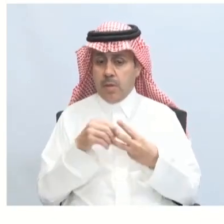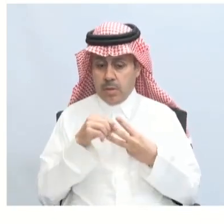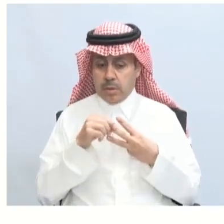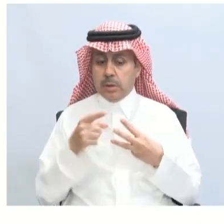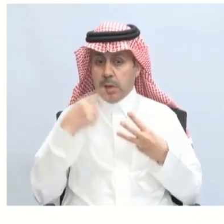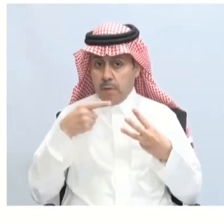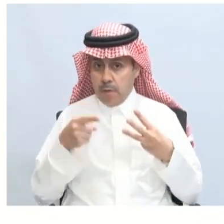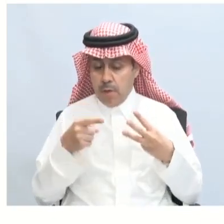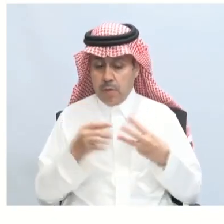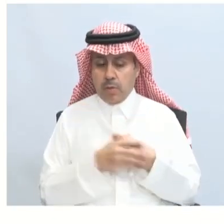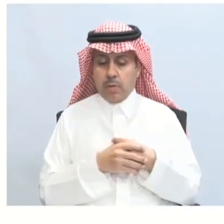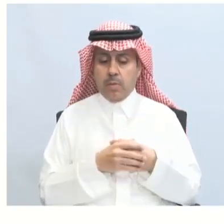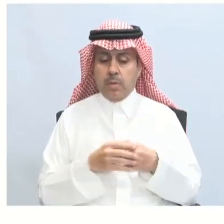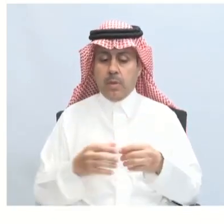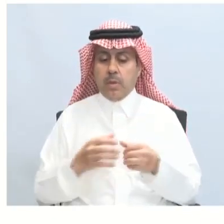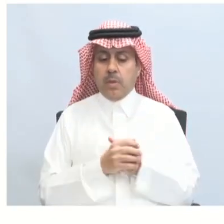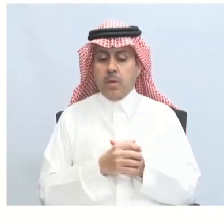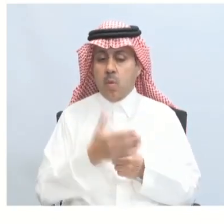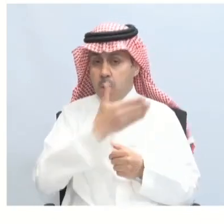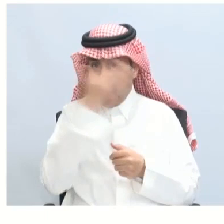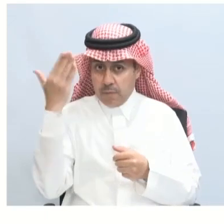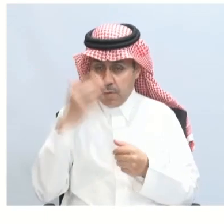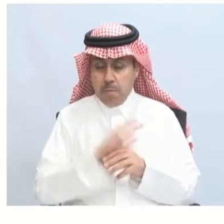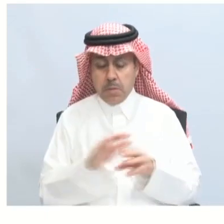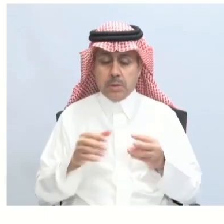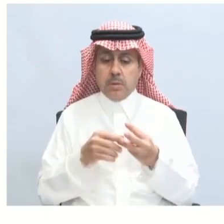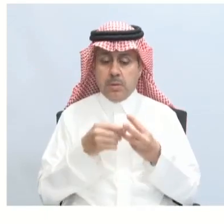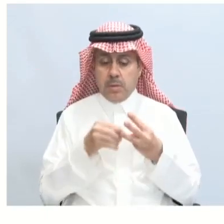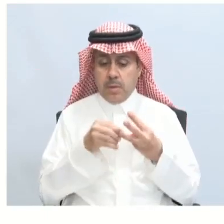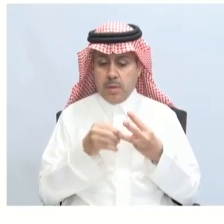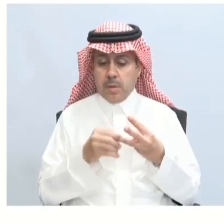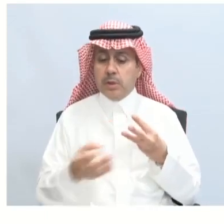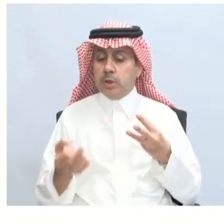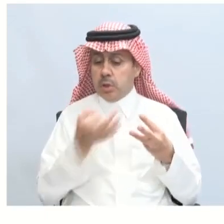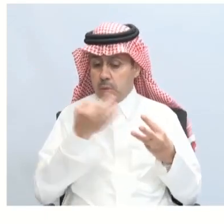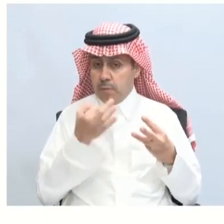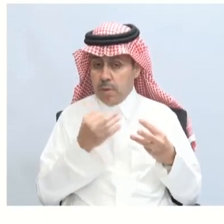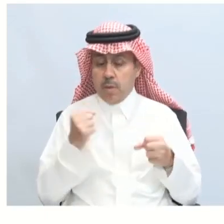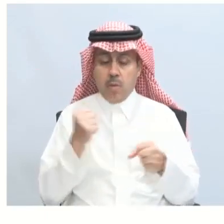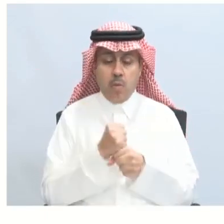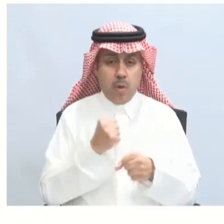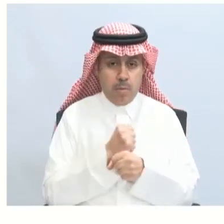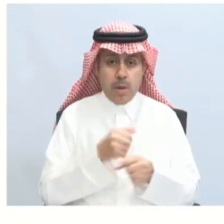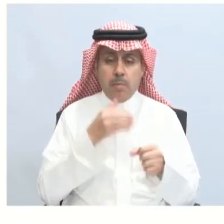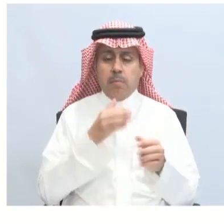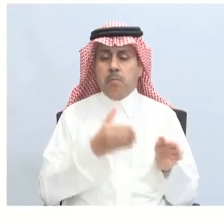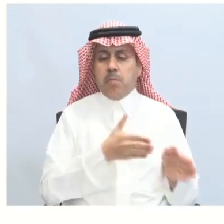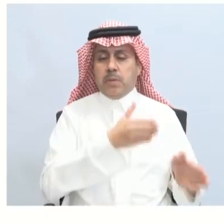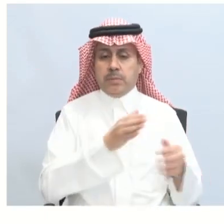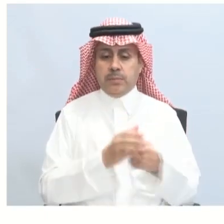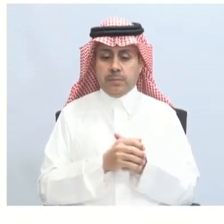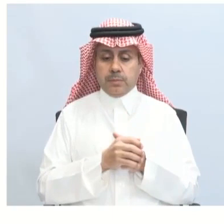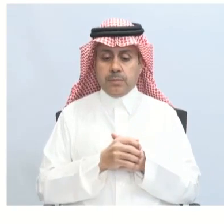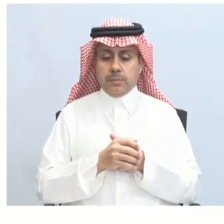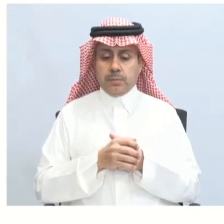تلاوه تلاوه الفاظ القران وحفظه فقط الخيار الثالث والاخير تلاوه القران